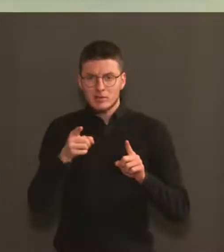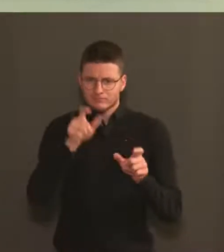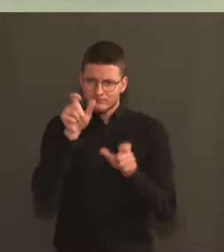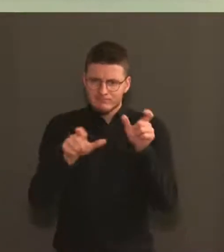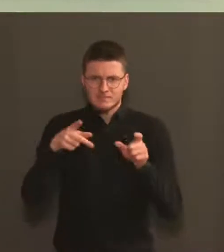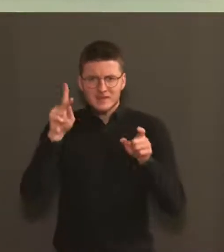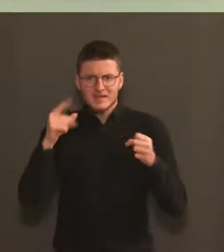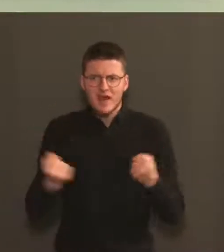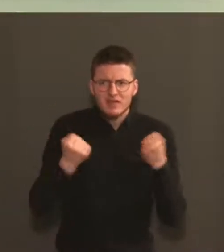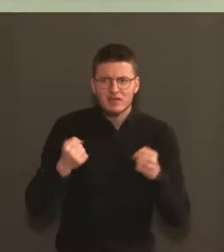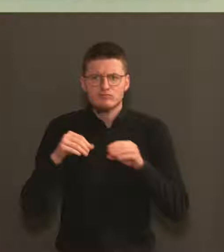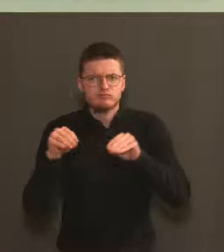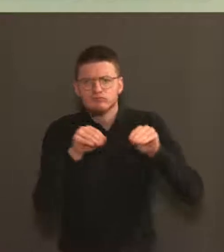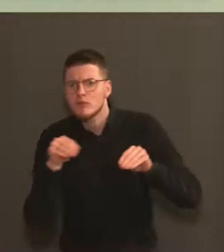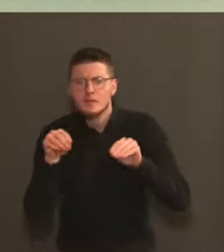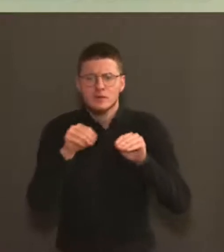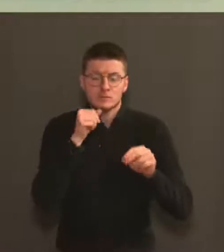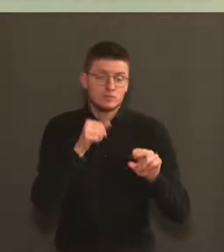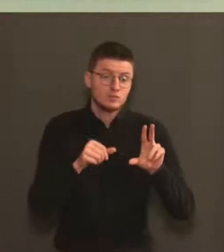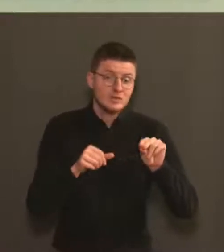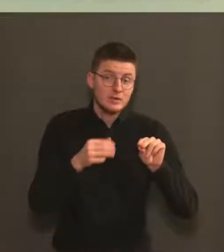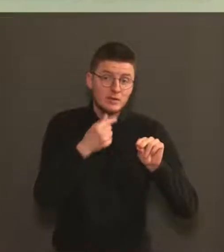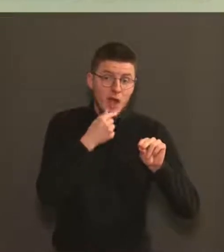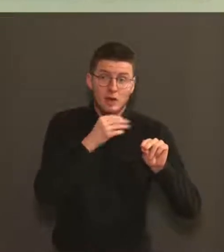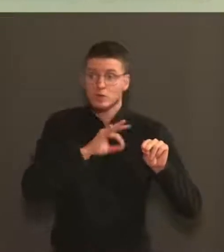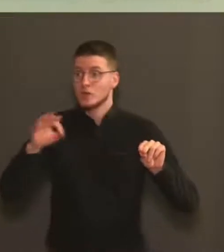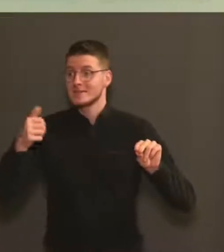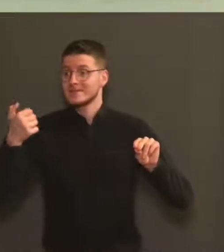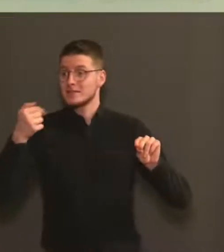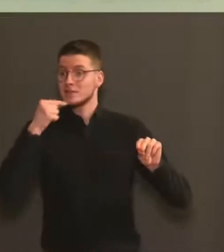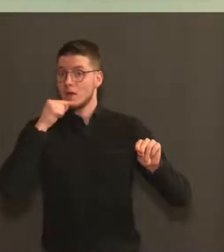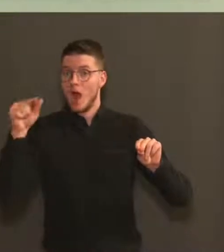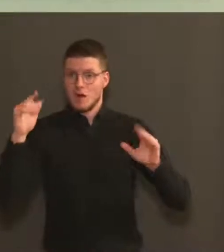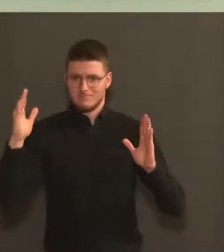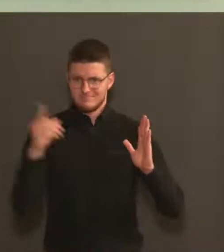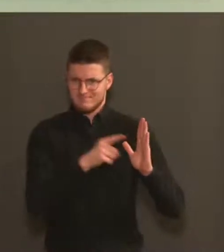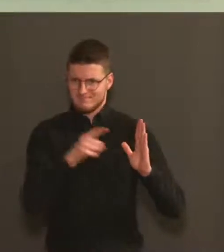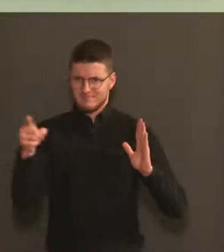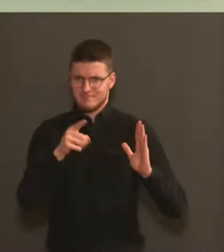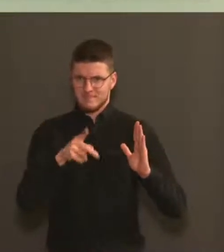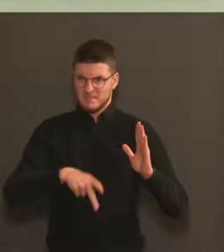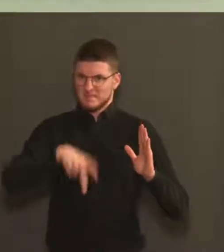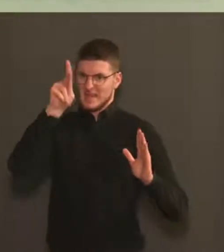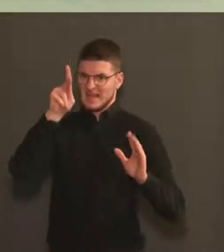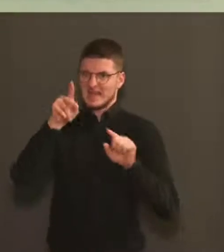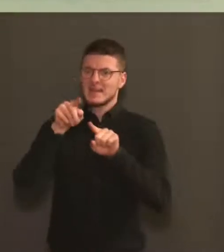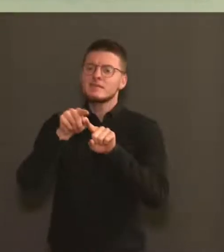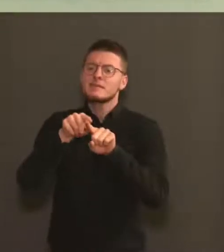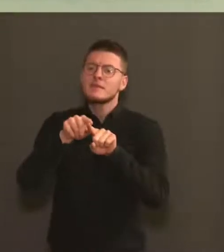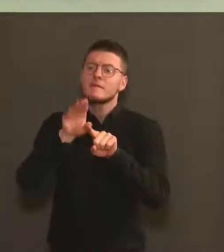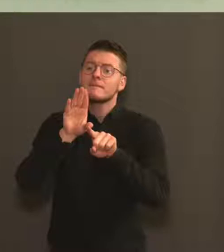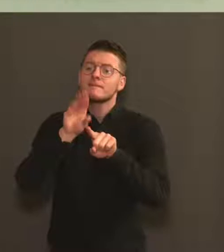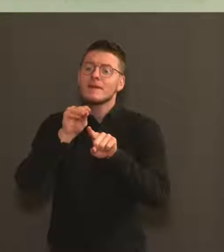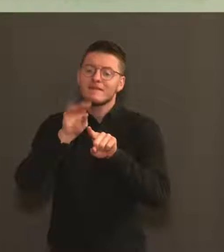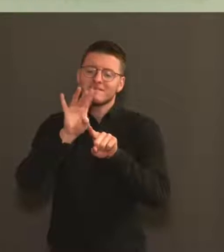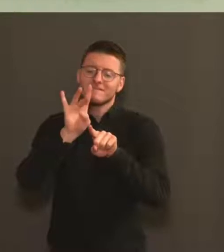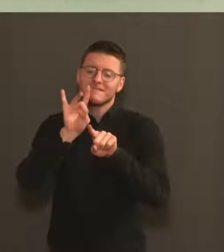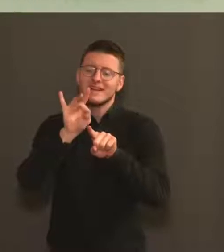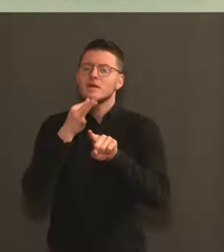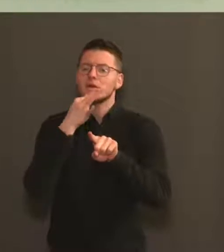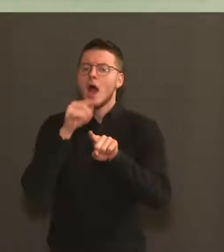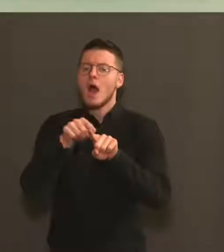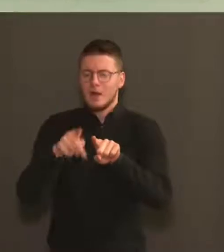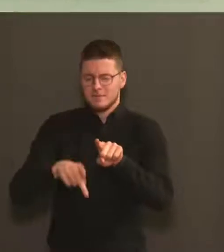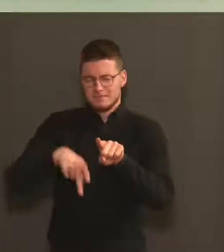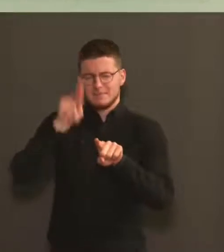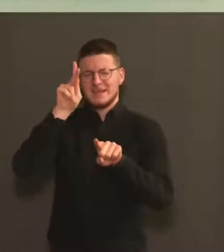de 20ers tot de 60ers en in het bijzonder bij de 40ers. De toename is momenteel wat